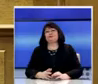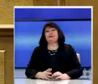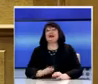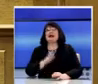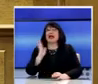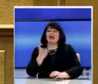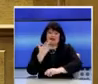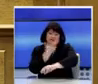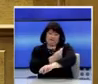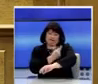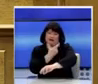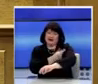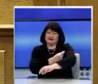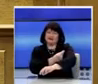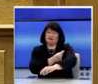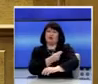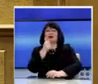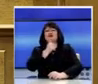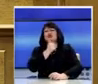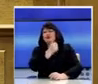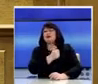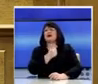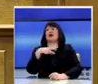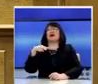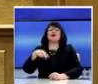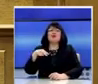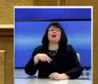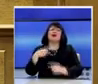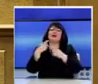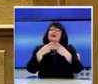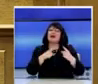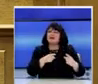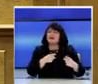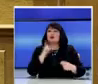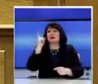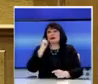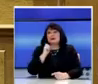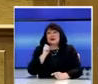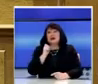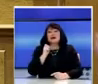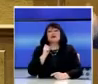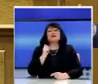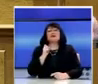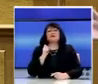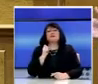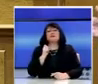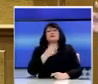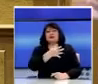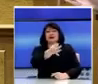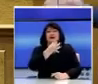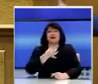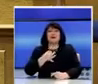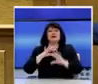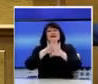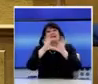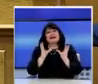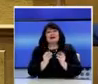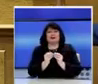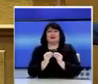εμβολιασμό που θα μπορούσαμε να είχαμε εξασφαλίσει, αλλά δεν τον έχουμε, να ξέρετε, διότι εσείς αναφερθήκατε στο